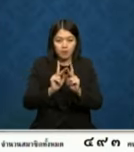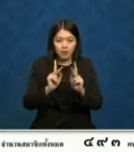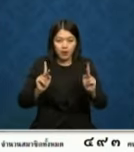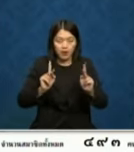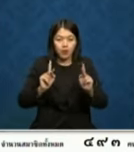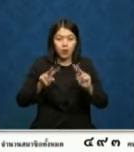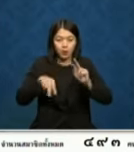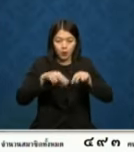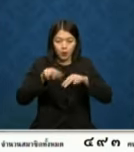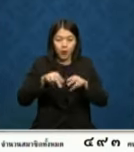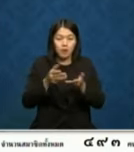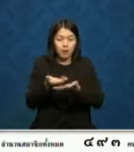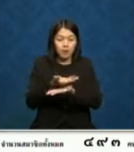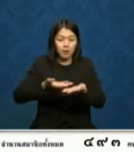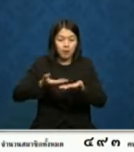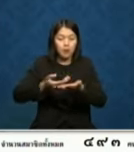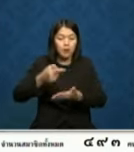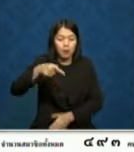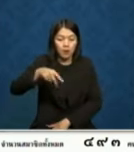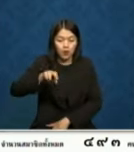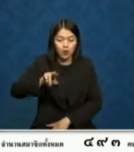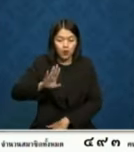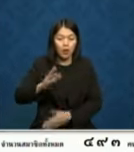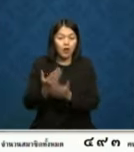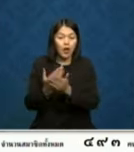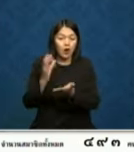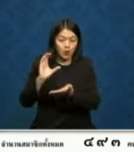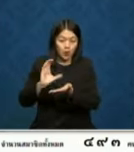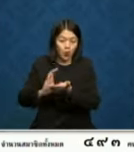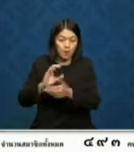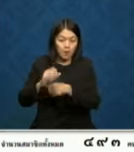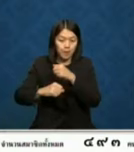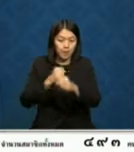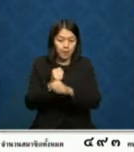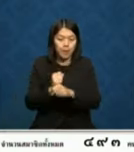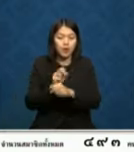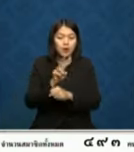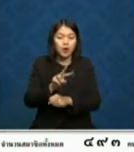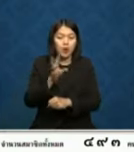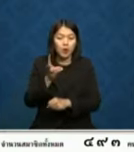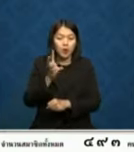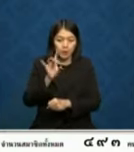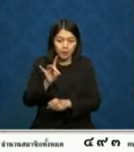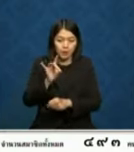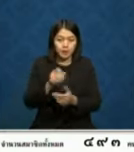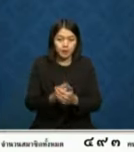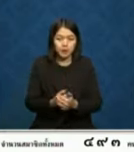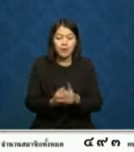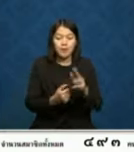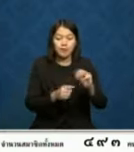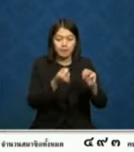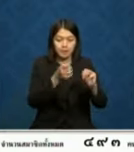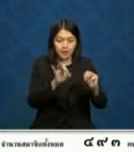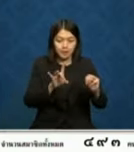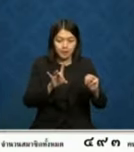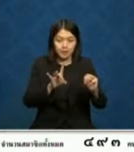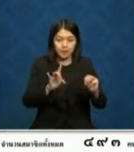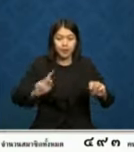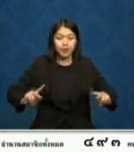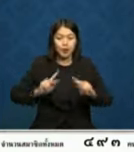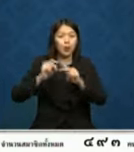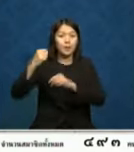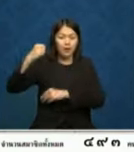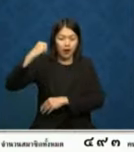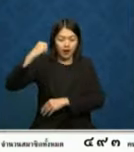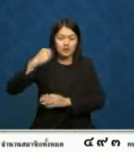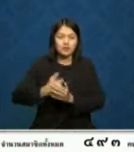วิสามัญพิจารณาร่างพระราชบัญญัตงบประมาณรายจ่ายประจำปีพ.ศ2568ในมาตรา 18กระทรวงพลัง